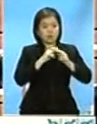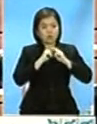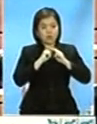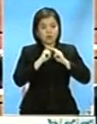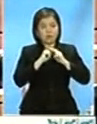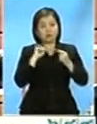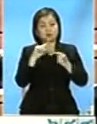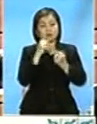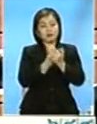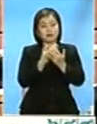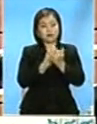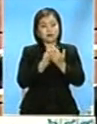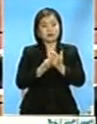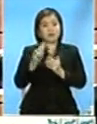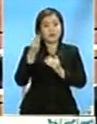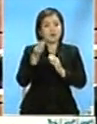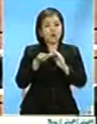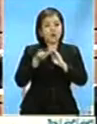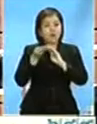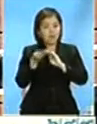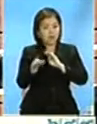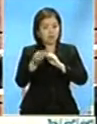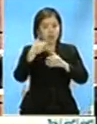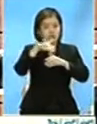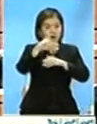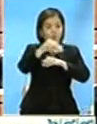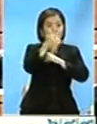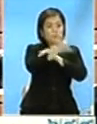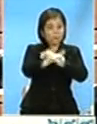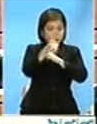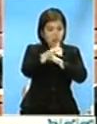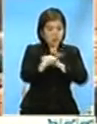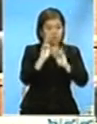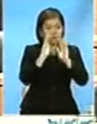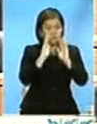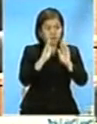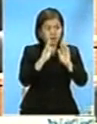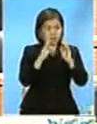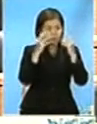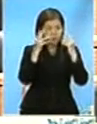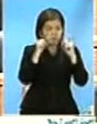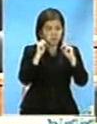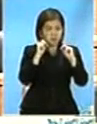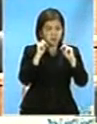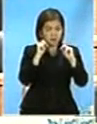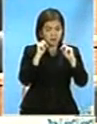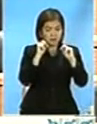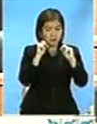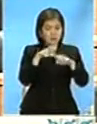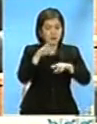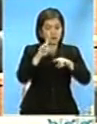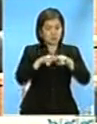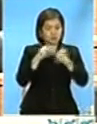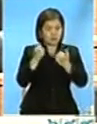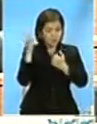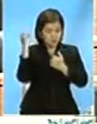ครับคอมมิชชั่นดังนั้นจุดนี้ผมต้องกล่าวเรียนท่านนายกที่นั่งอยู่นะครับต้องขอบพระคุณเรียนท่านวันนี้ท่านได้ยิน